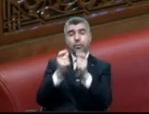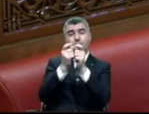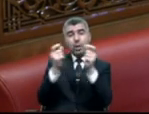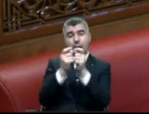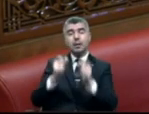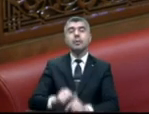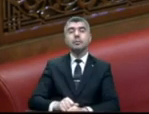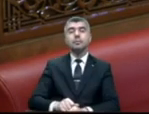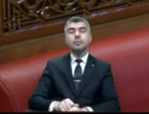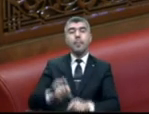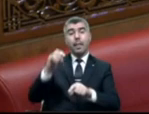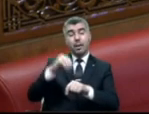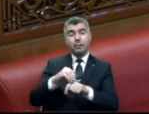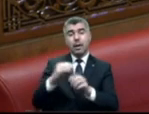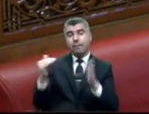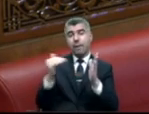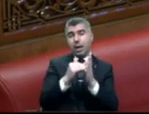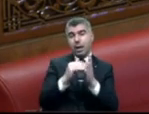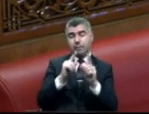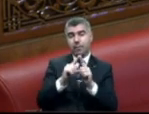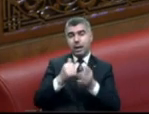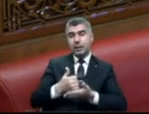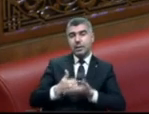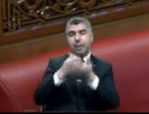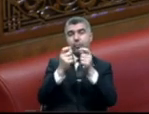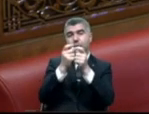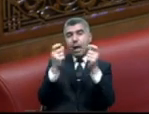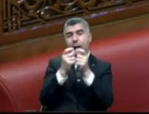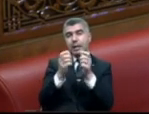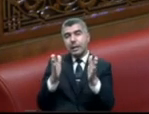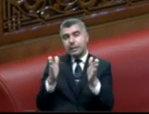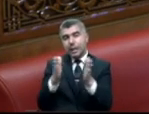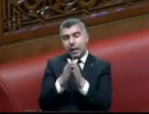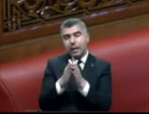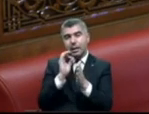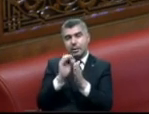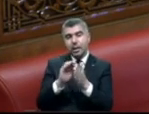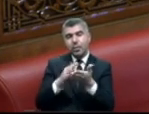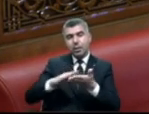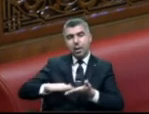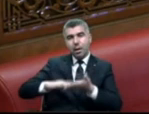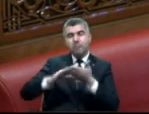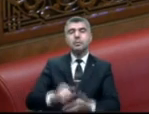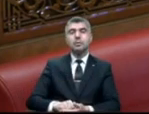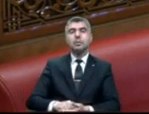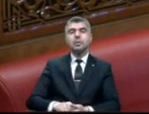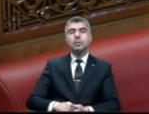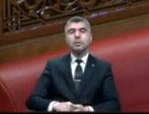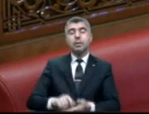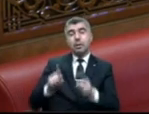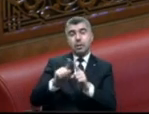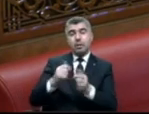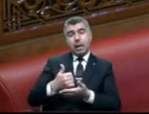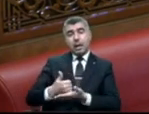المقاولات وهذا الأخير كيهدف إلى دعم المقاولة الصغيرة جدا التي توفر على إمكانيات نمو واعدة من خلال